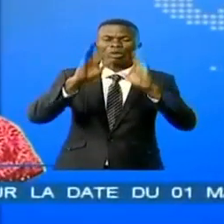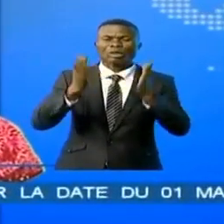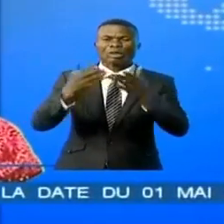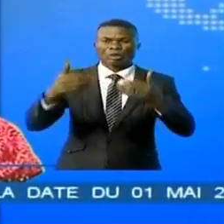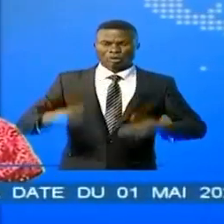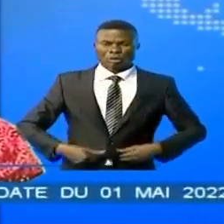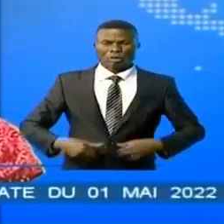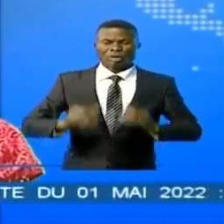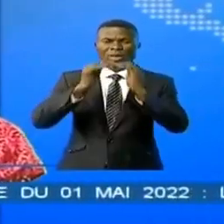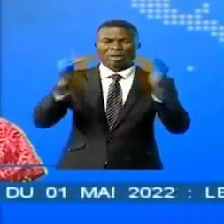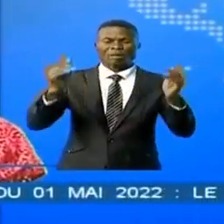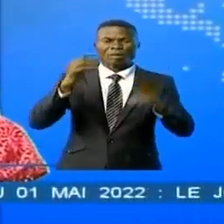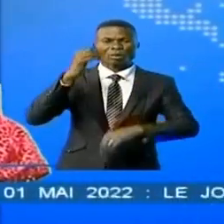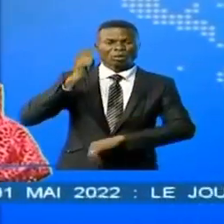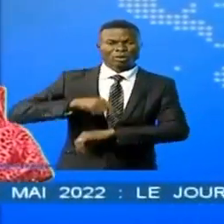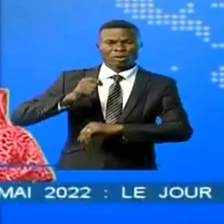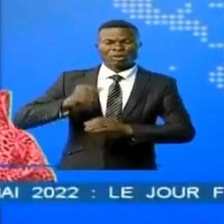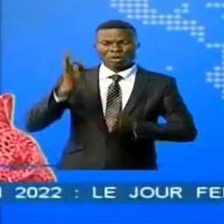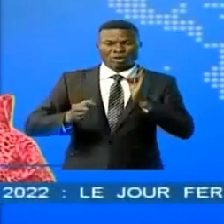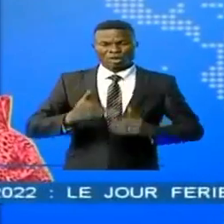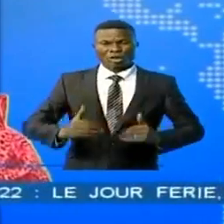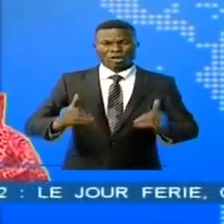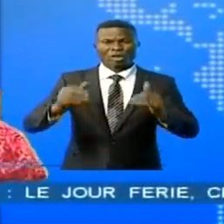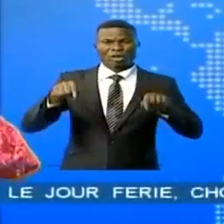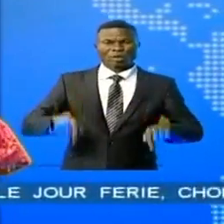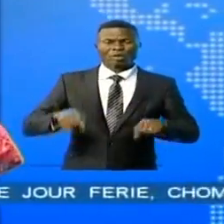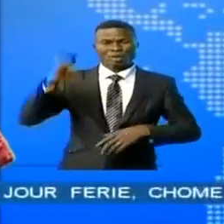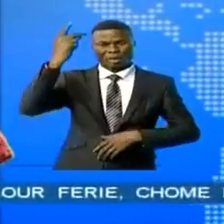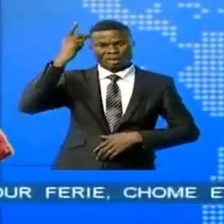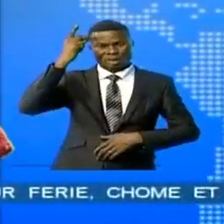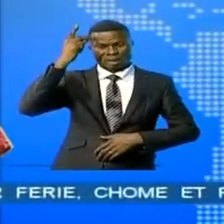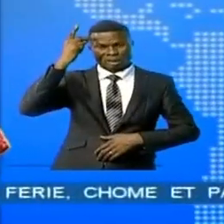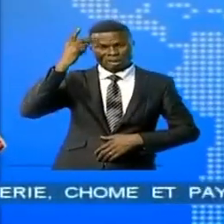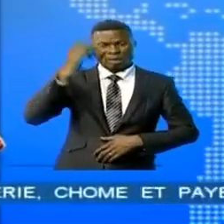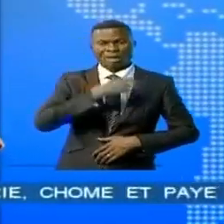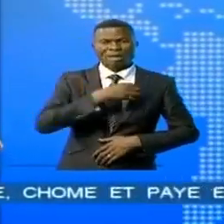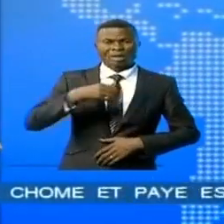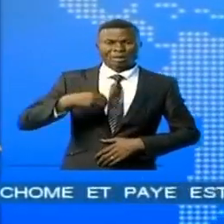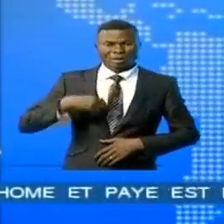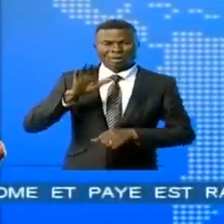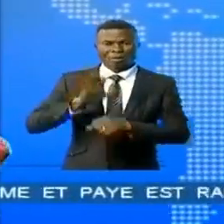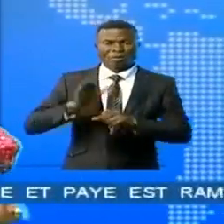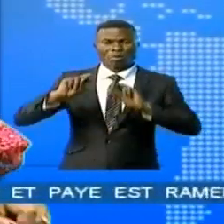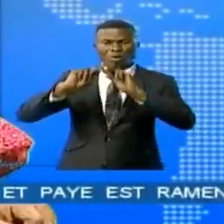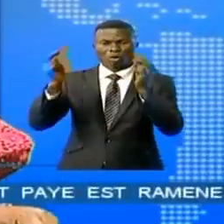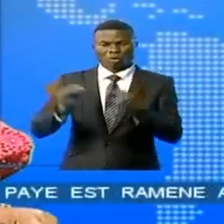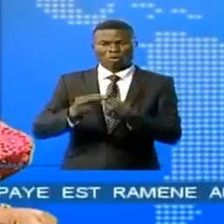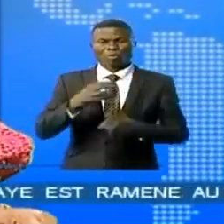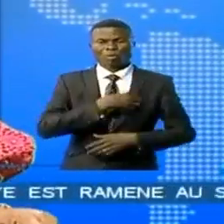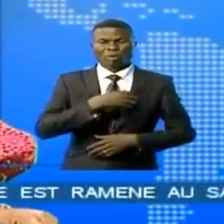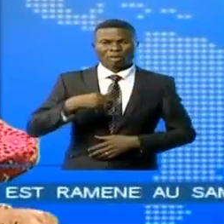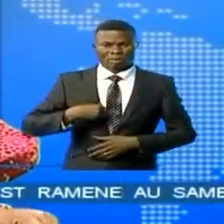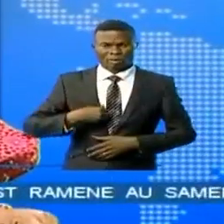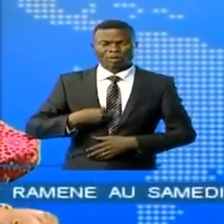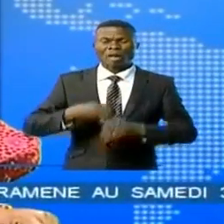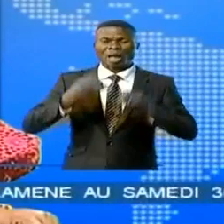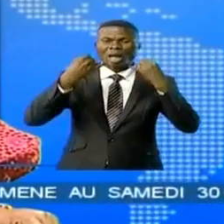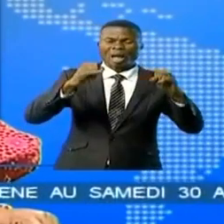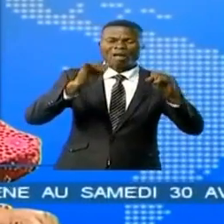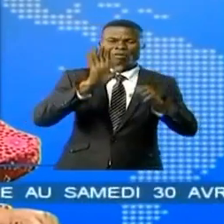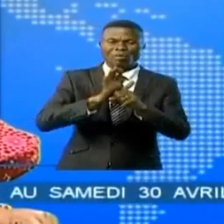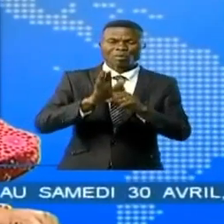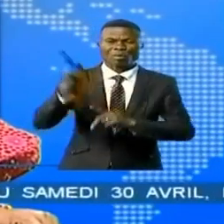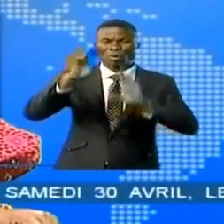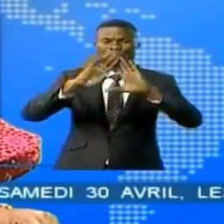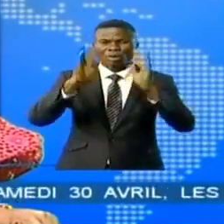la paix la justice se poursuit at il chassa à la manoeuvre les femmes de plusieurs structures féminines elles ont sensibilisé aujourd'hui la population